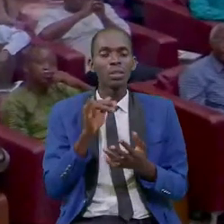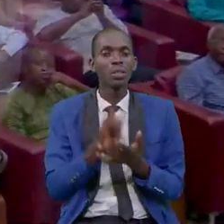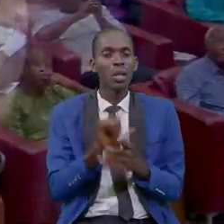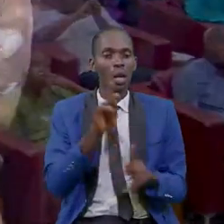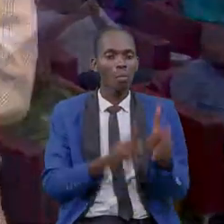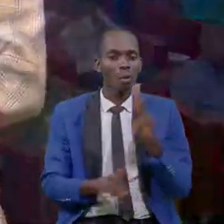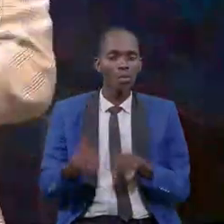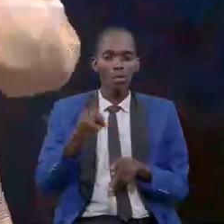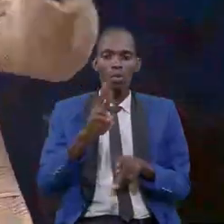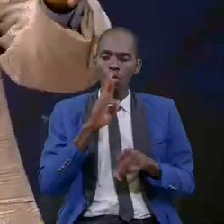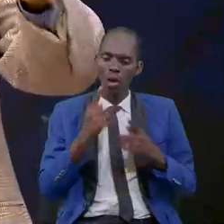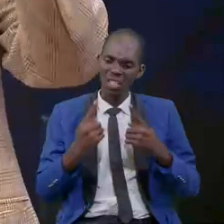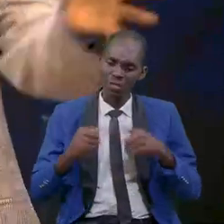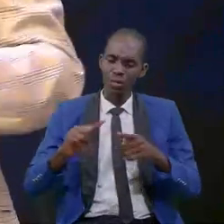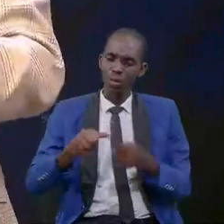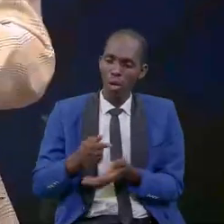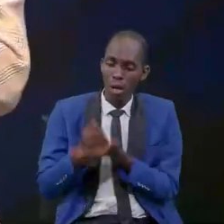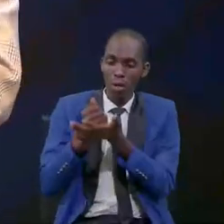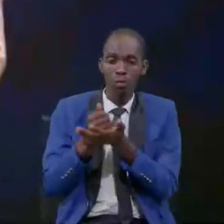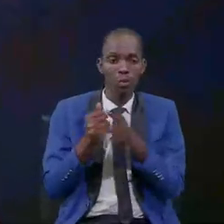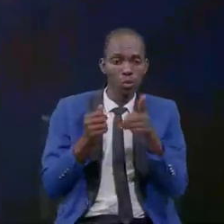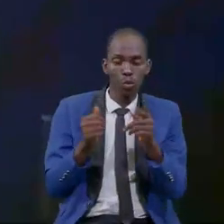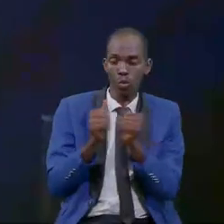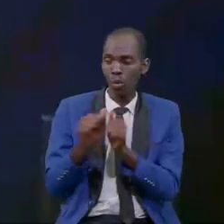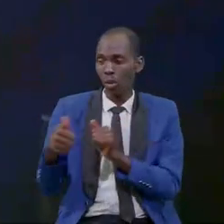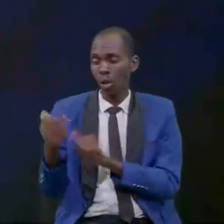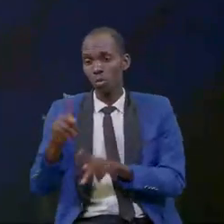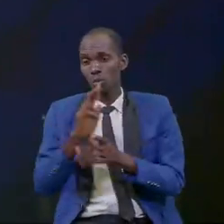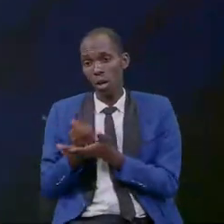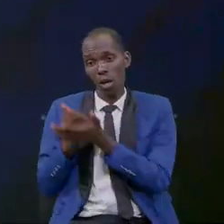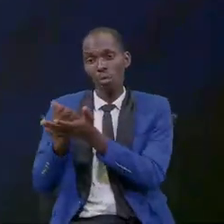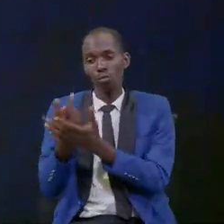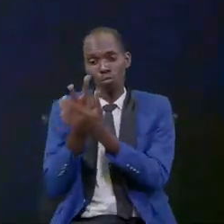Les convertis, les gens derrière lesquels vous courez, vous